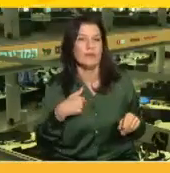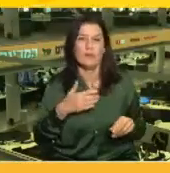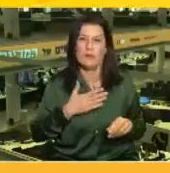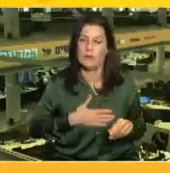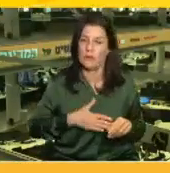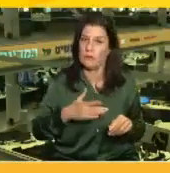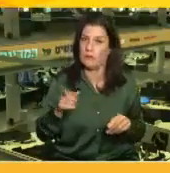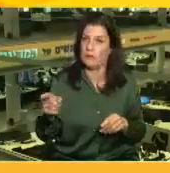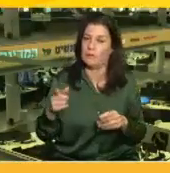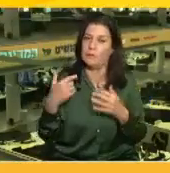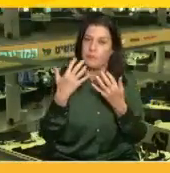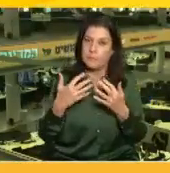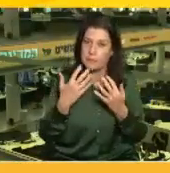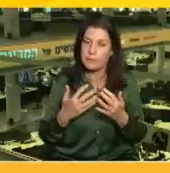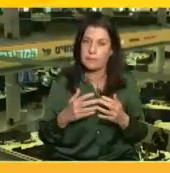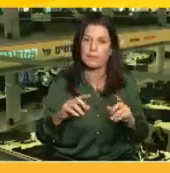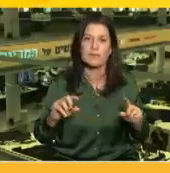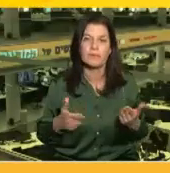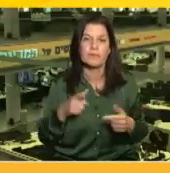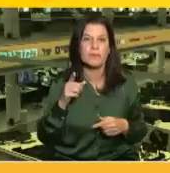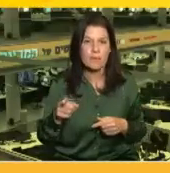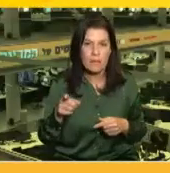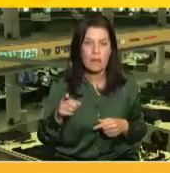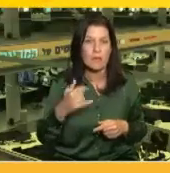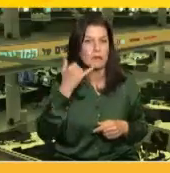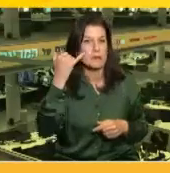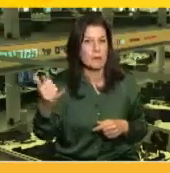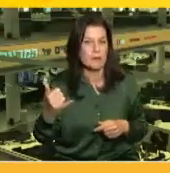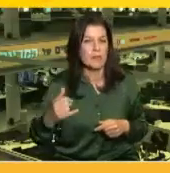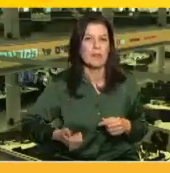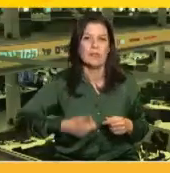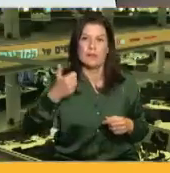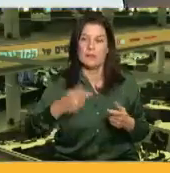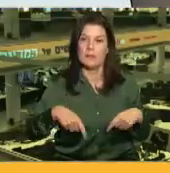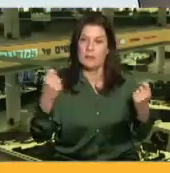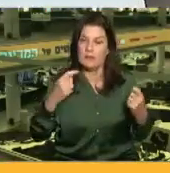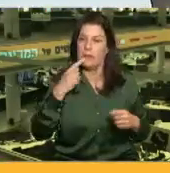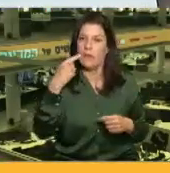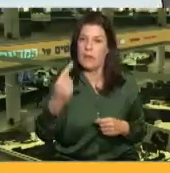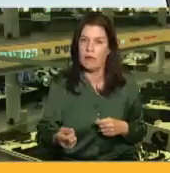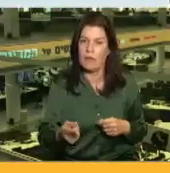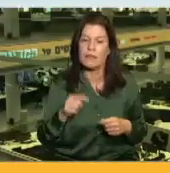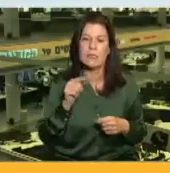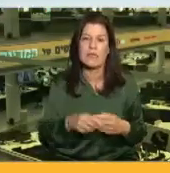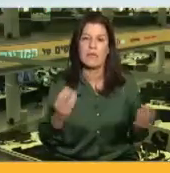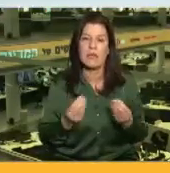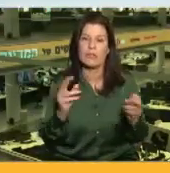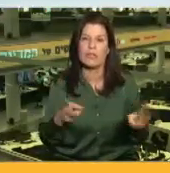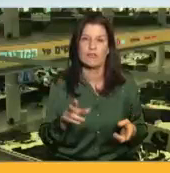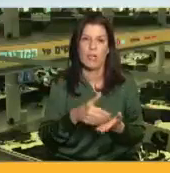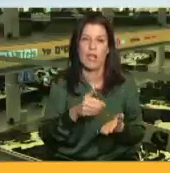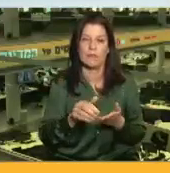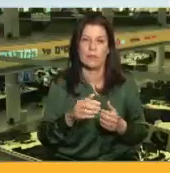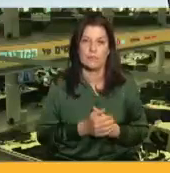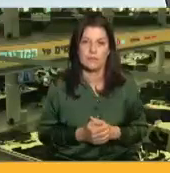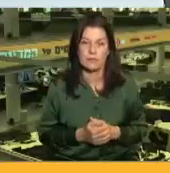מה הניע אותך יום אחד להרים טלפון לשר התרבות ולהגיד לו, שמה, זה לא יכול להימשך ככה. אוקיי, אז מה שהניע